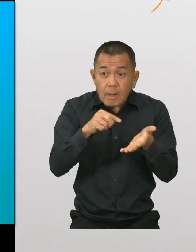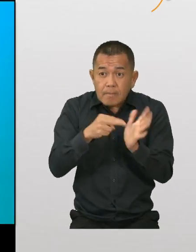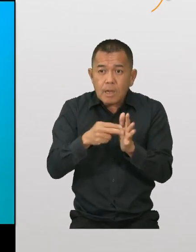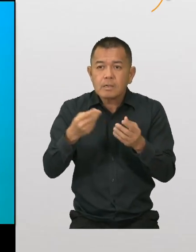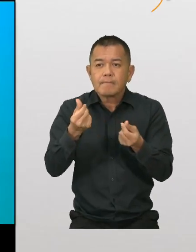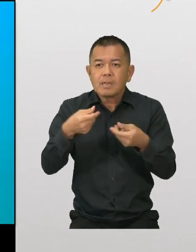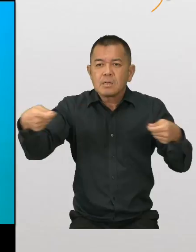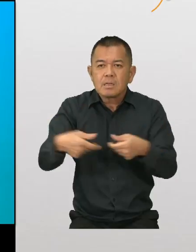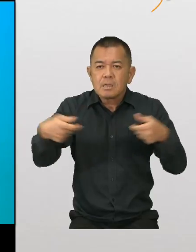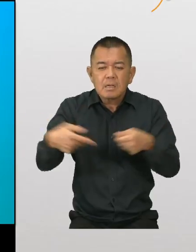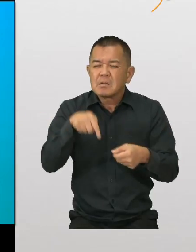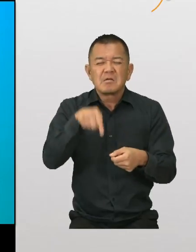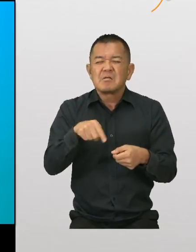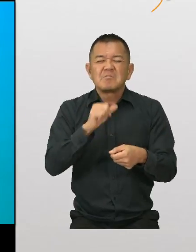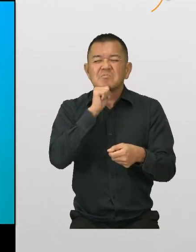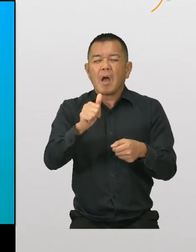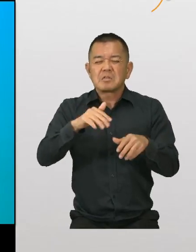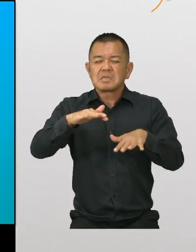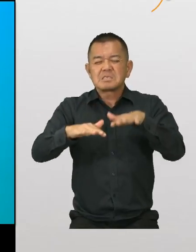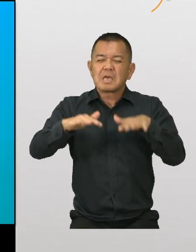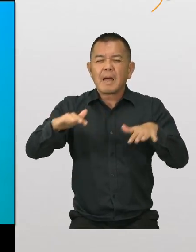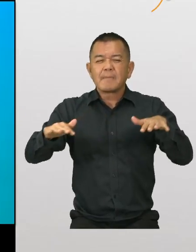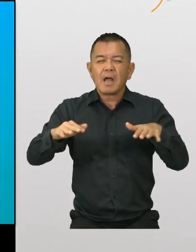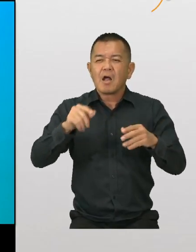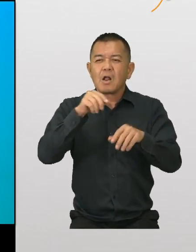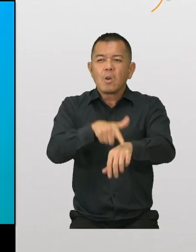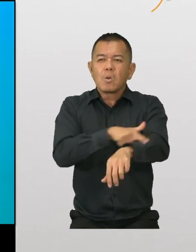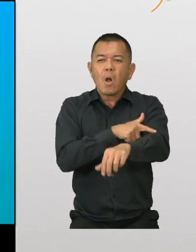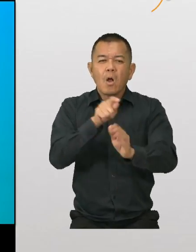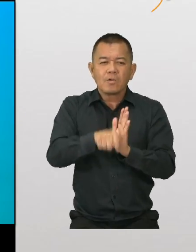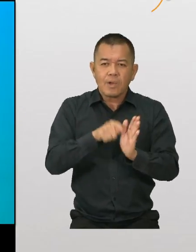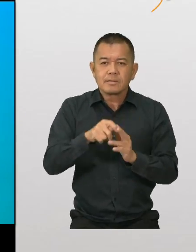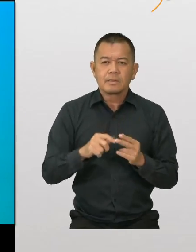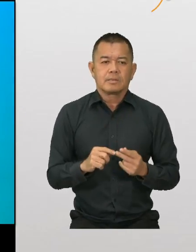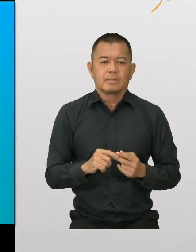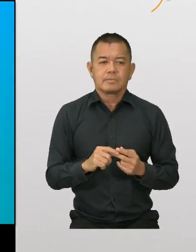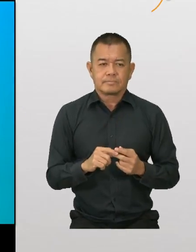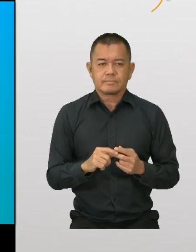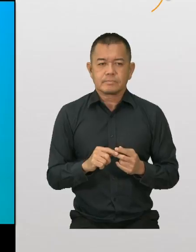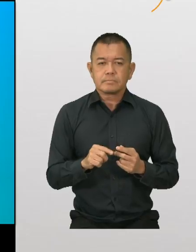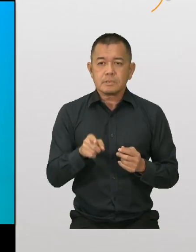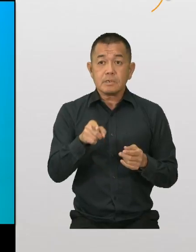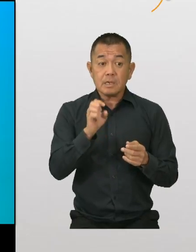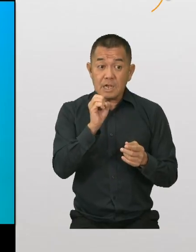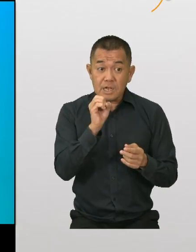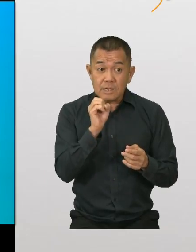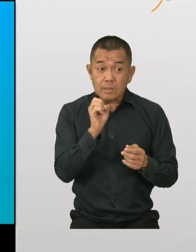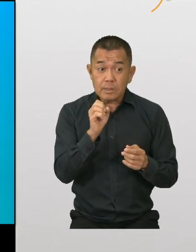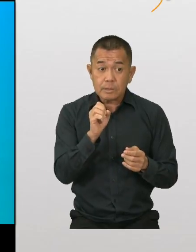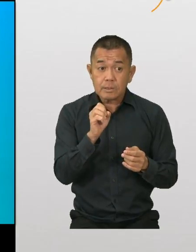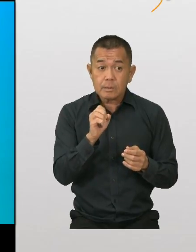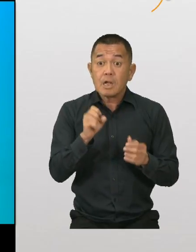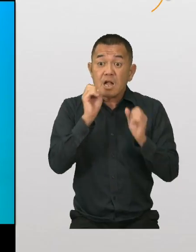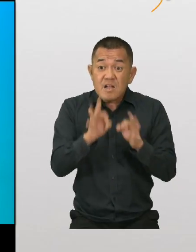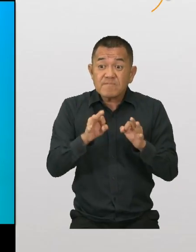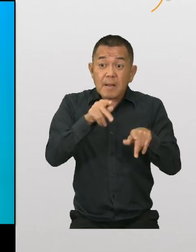第二，如果我们这样 Secondly, 做的人 if we 这 do 样做的 that, 话用电 It 多的 means 人 those who 得 consume 到 more 的津贴 electricity 就 will 越 receive 多 more subsidy.